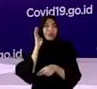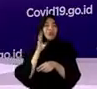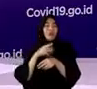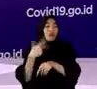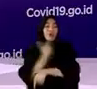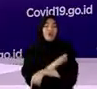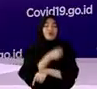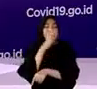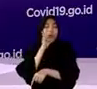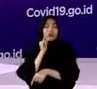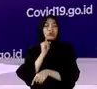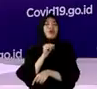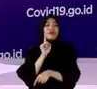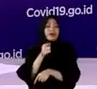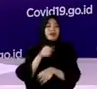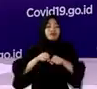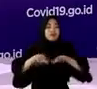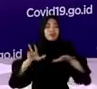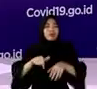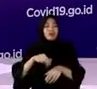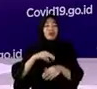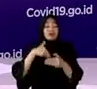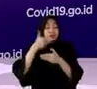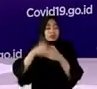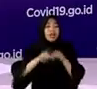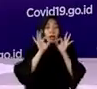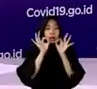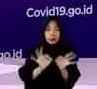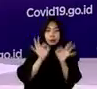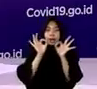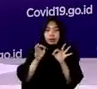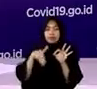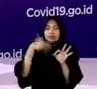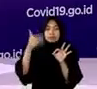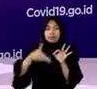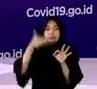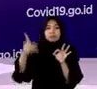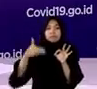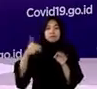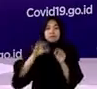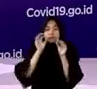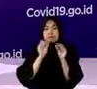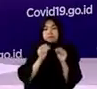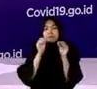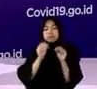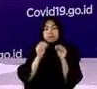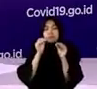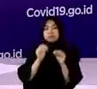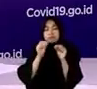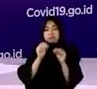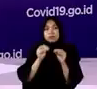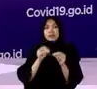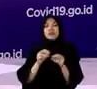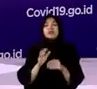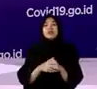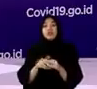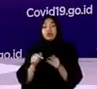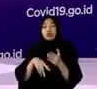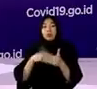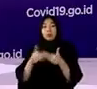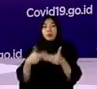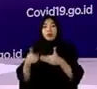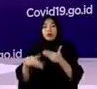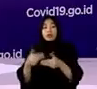Selain itu, pemerintah juga terus mengedukasi dan melakukan koordinasi dengan seluruh pihak yang terkait dalam proses pengadaan